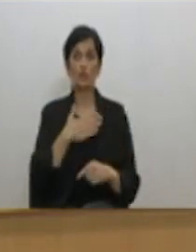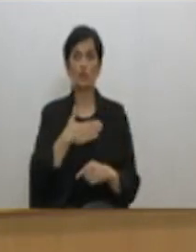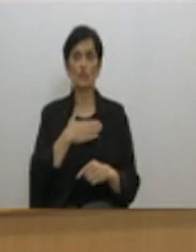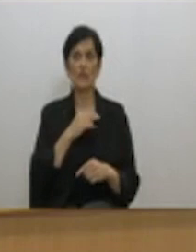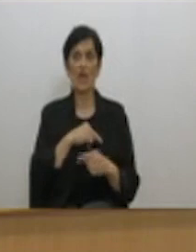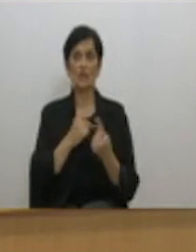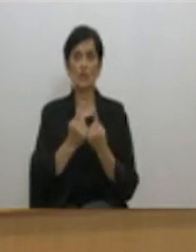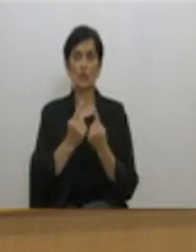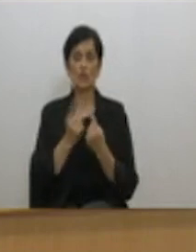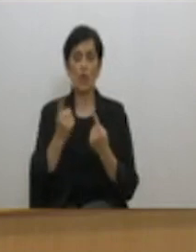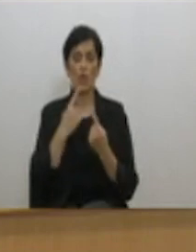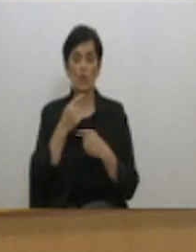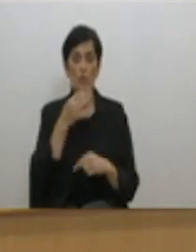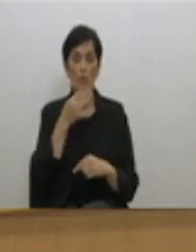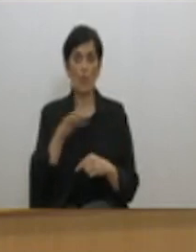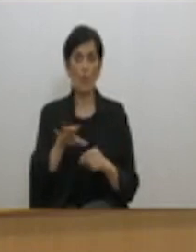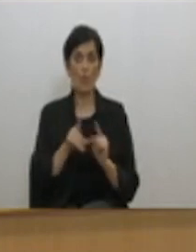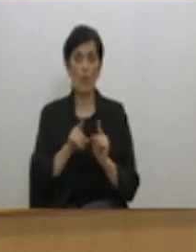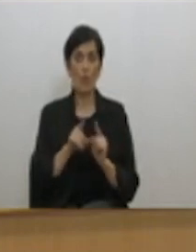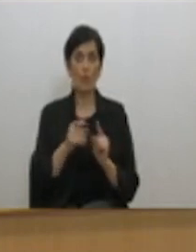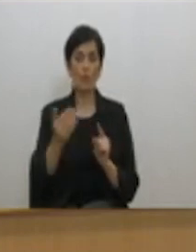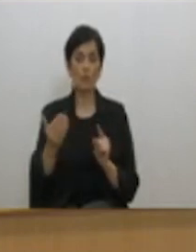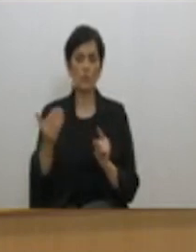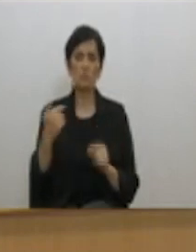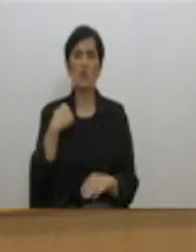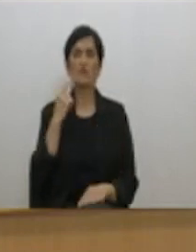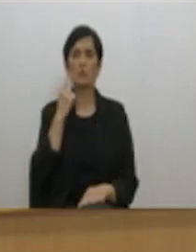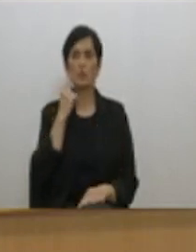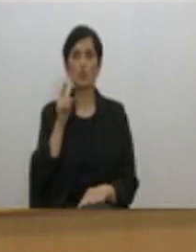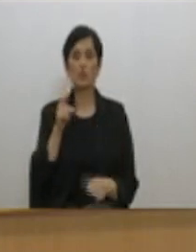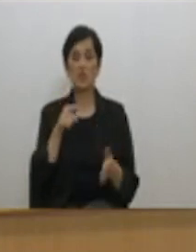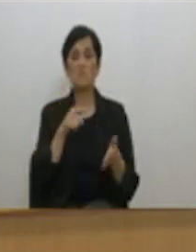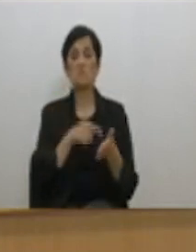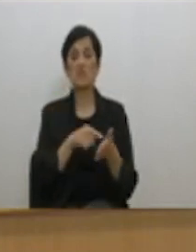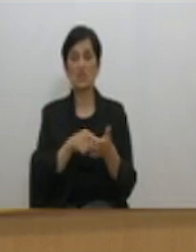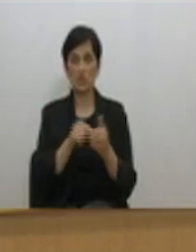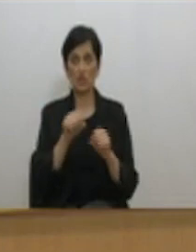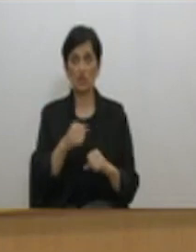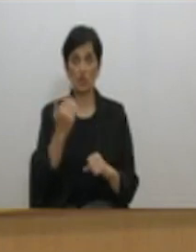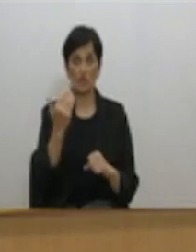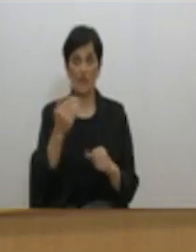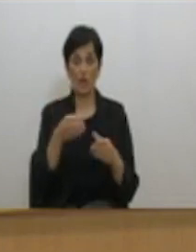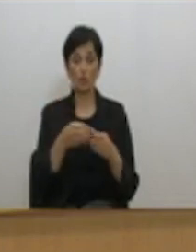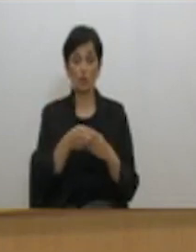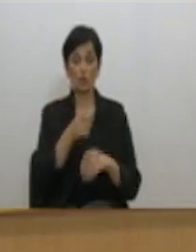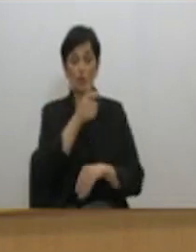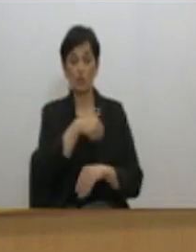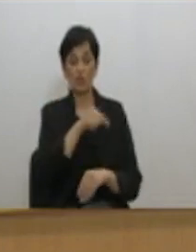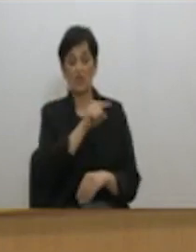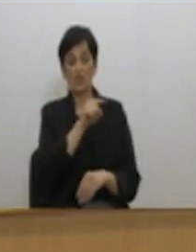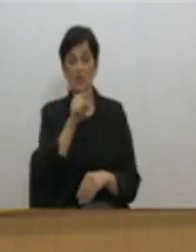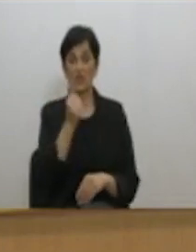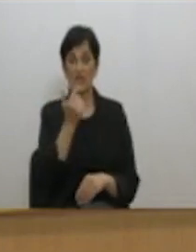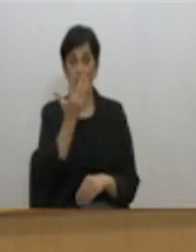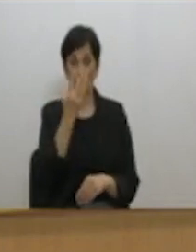კოლეგის საუბარი არ მოგწონთ ოპოზიციის მხრიდან, მე ვფიქრობ, რომ ამაზე მითითება შეგიძლია თქვენივე გუნდის წევრს გაუკეთოთ, რამოდენიმე